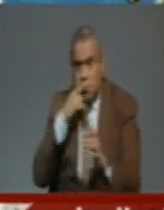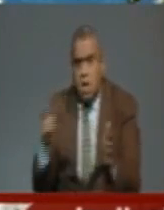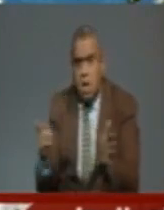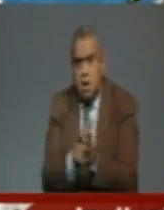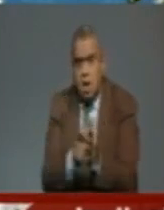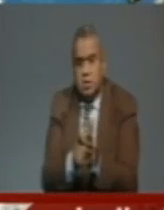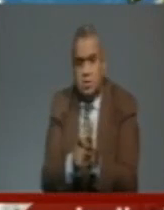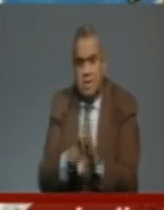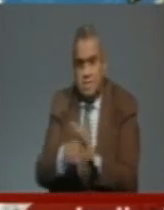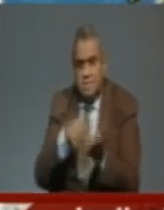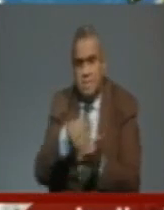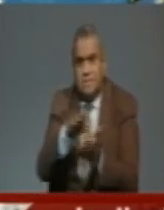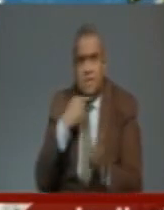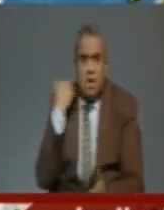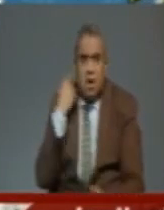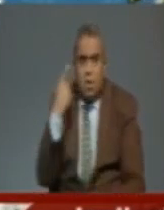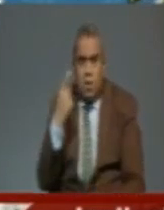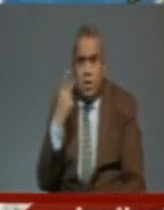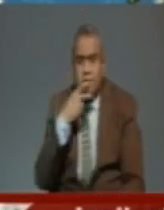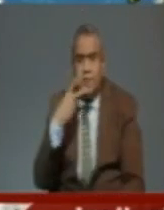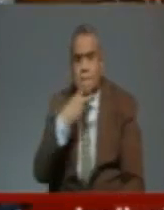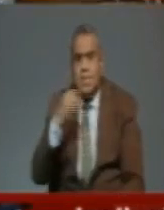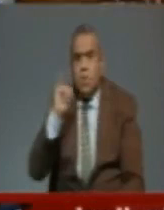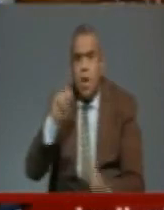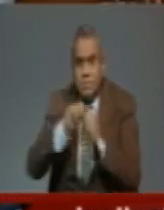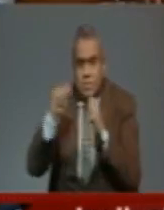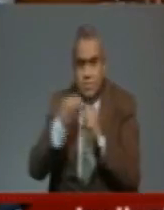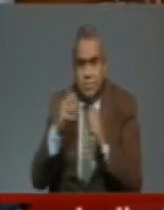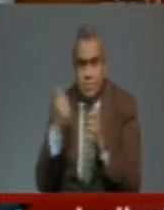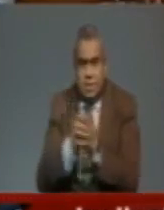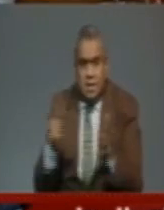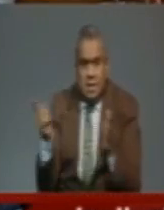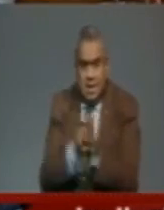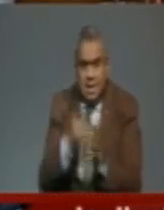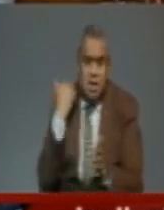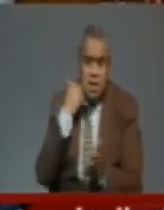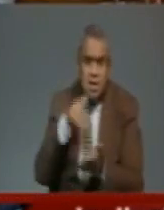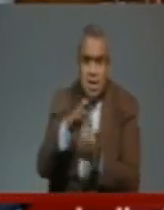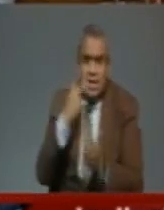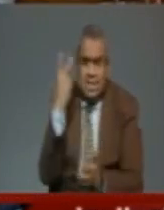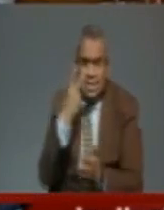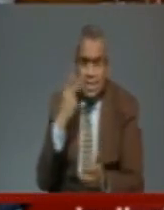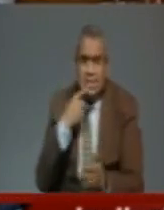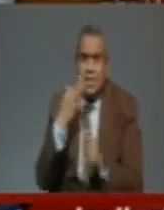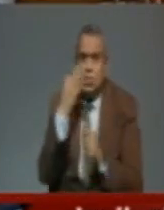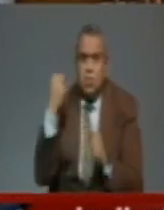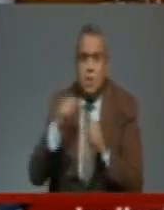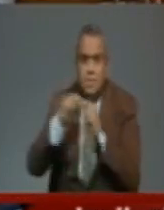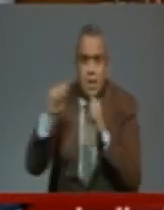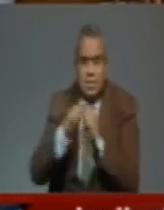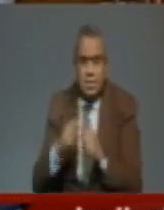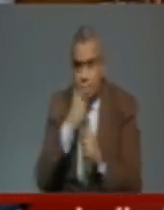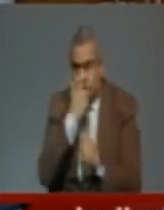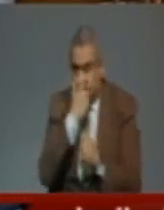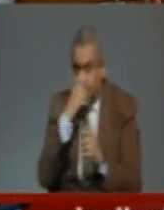بضايع رقم واحد ده بضايع عامه ده 250 متر، وتنفذ رصيف بضايع عامه رقم 2 ده 1000 متر، وتم